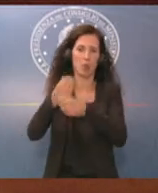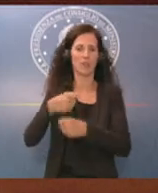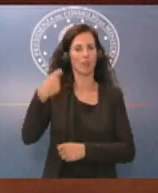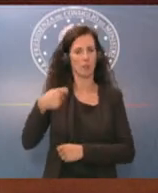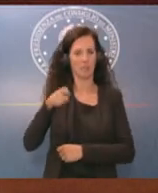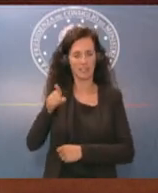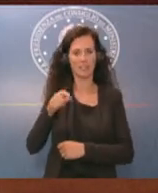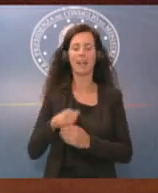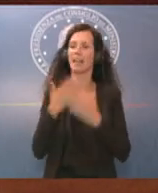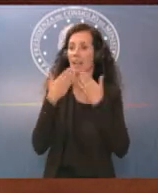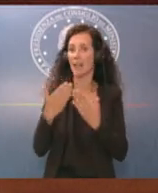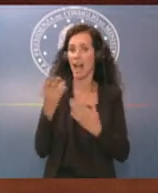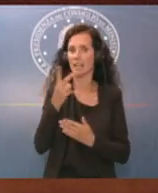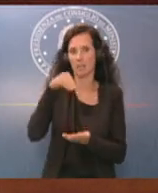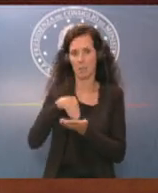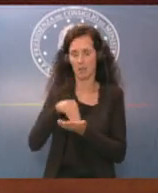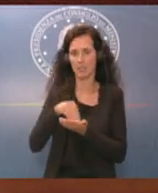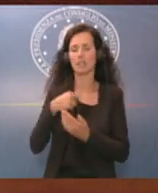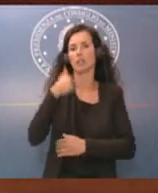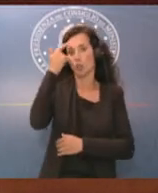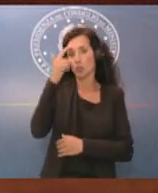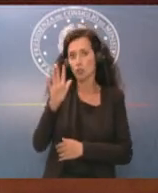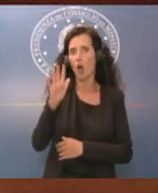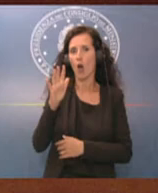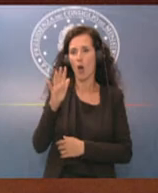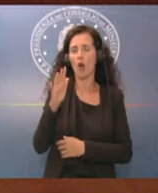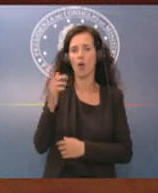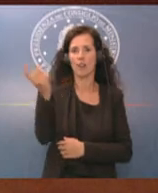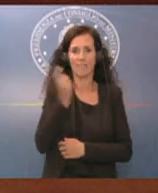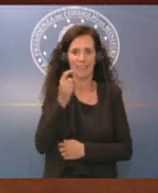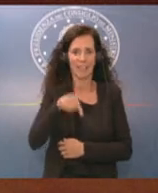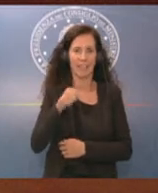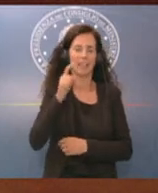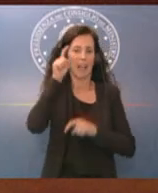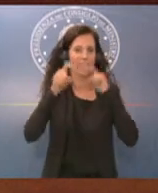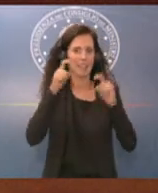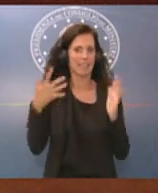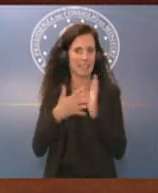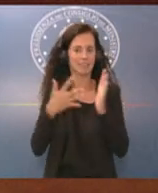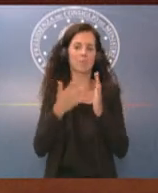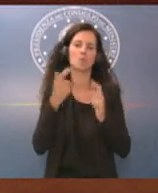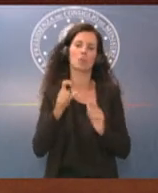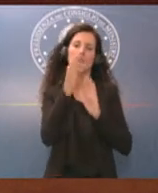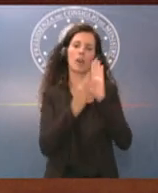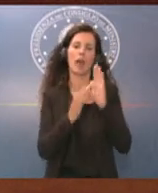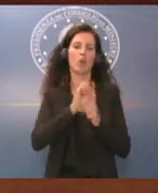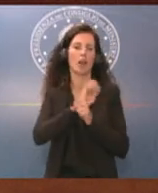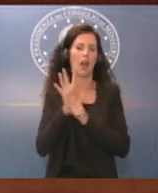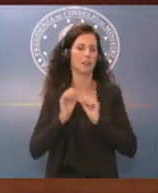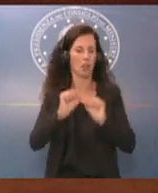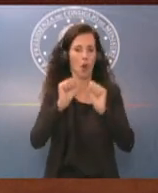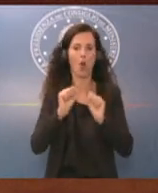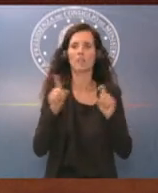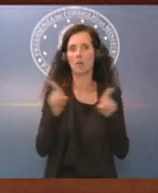presidente. Grazie per i presenti. So che hanno fatto un grande fatica anche i giornalisti a venire per le regole anti-Covid, quindi lascio la